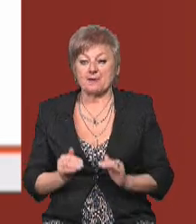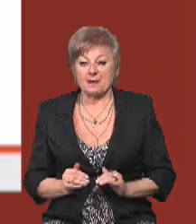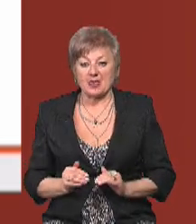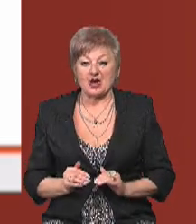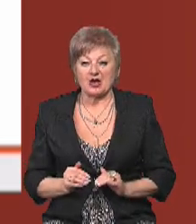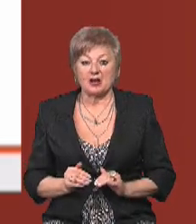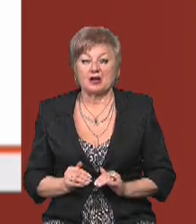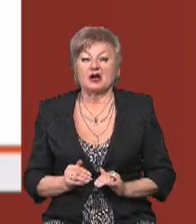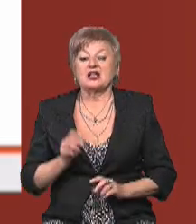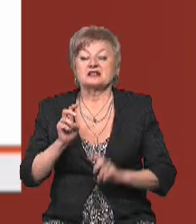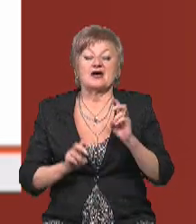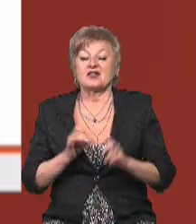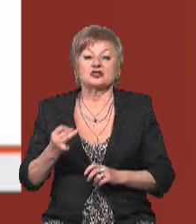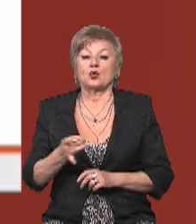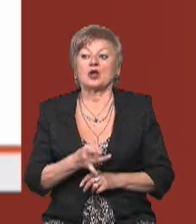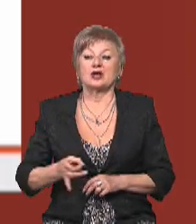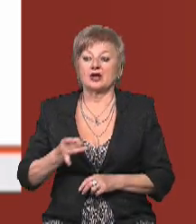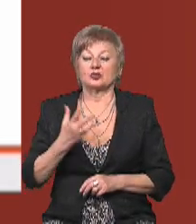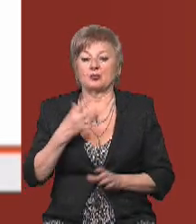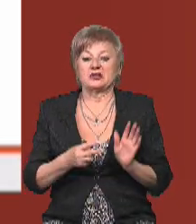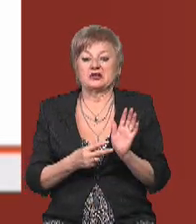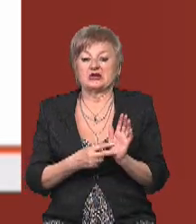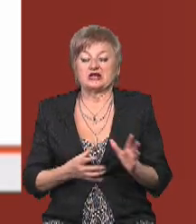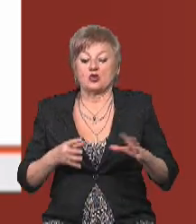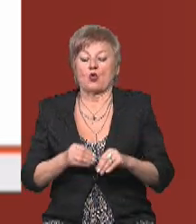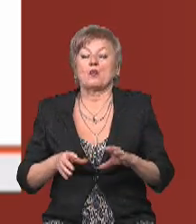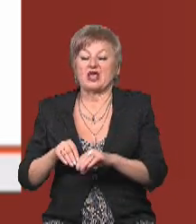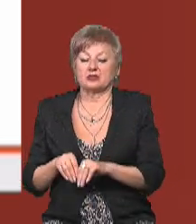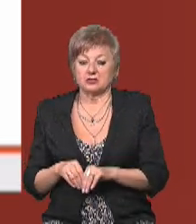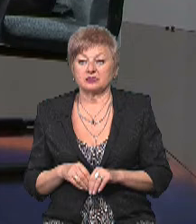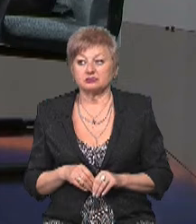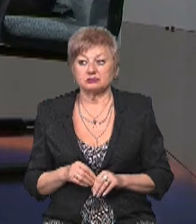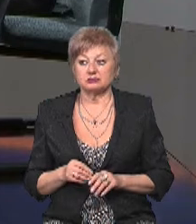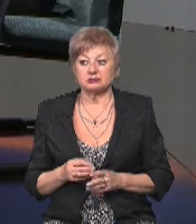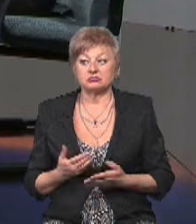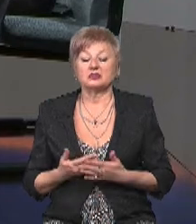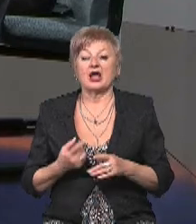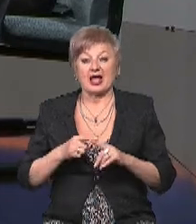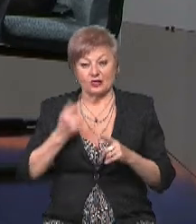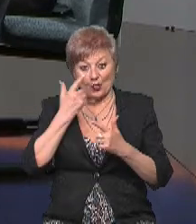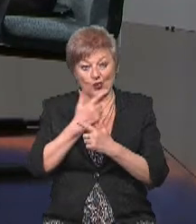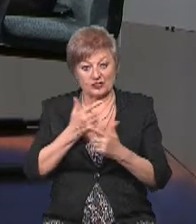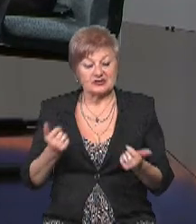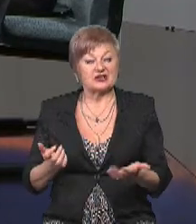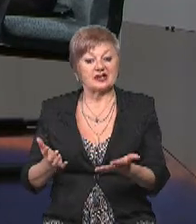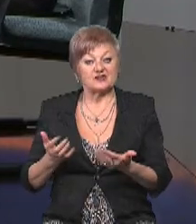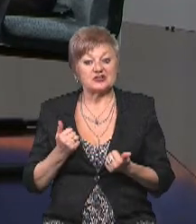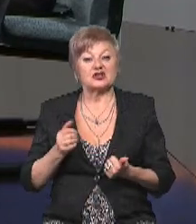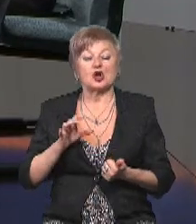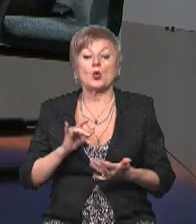я бачу тут, у Заводському районі – 57 об'єднань. Цю інформацію ми також взяли з